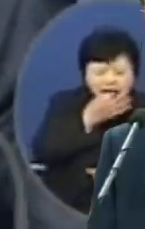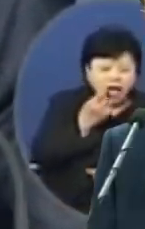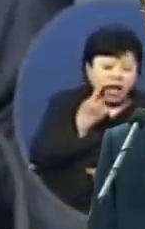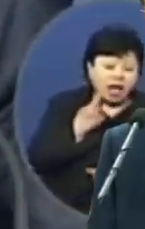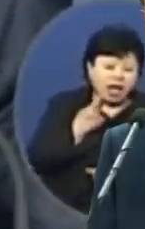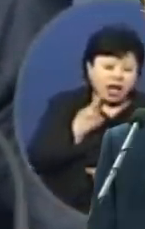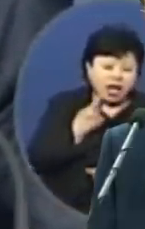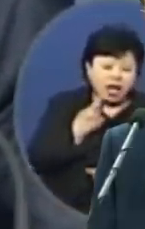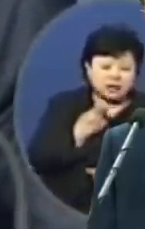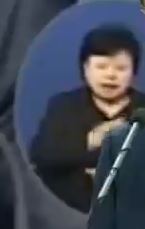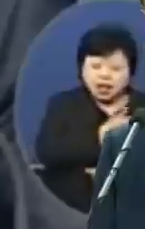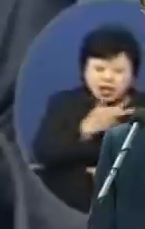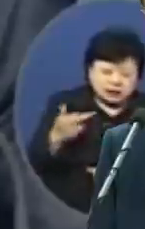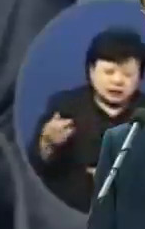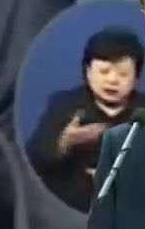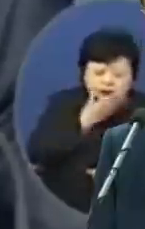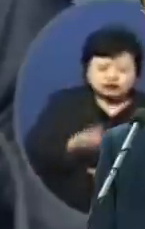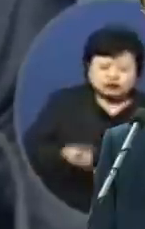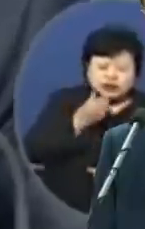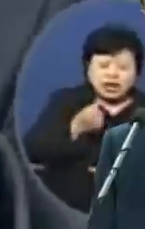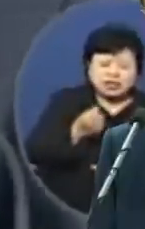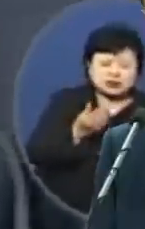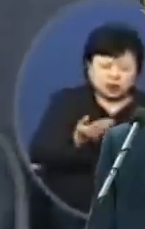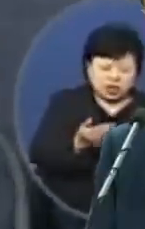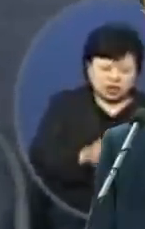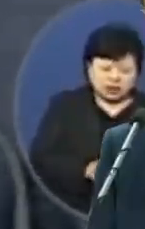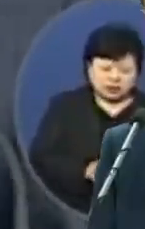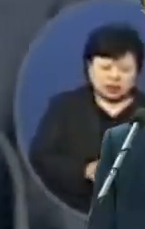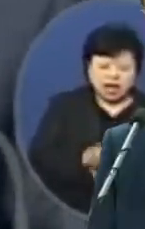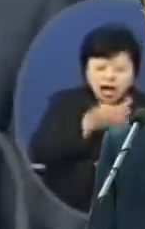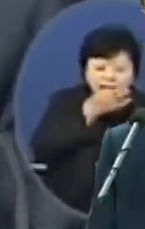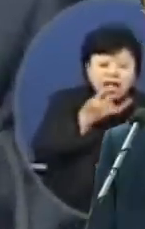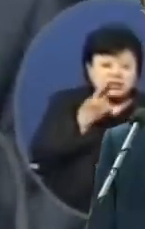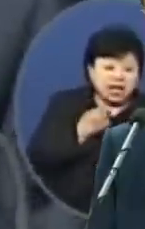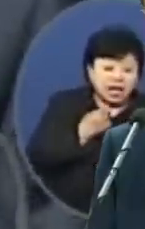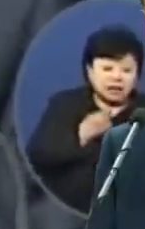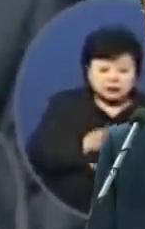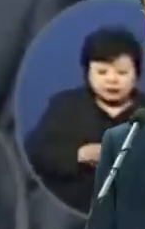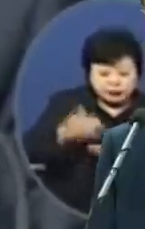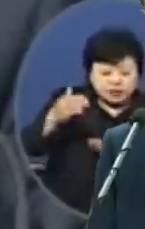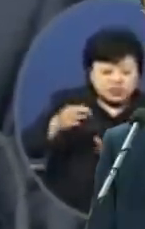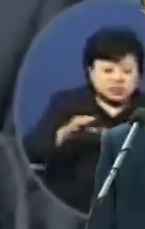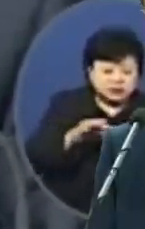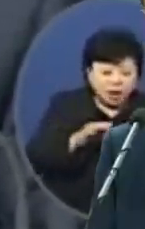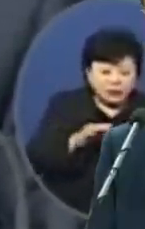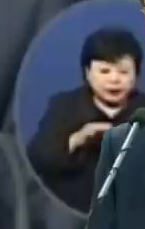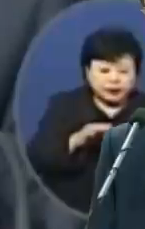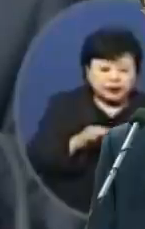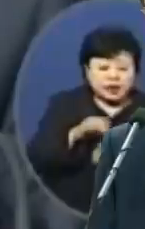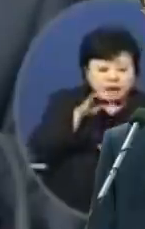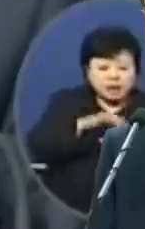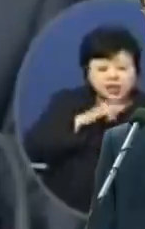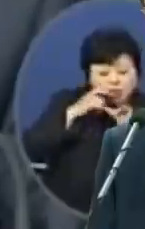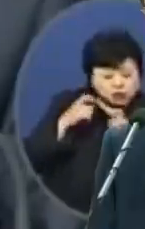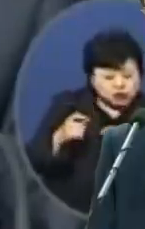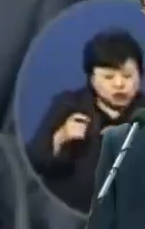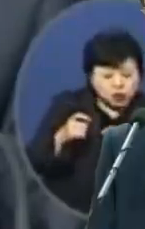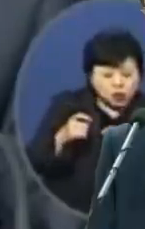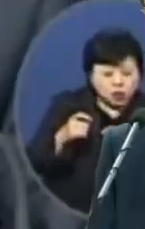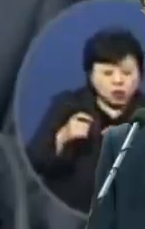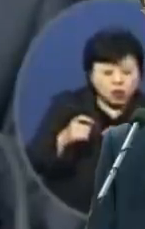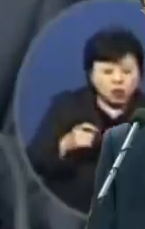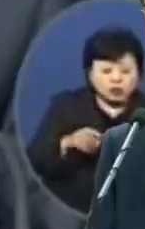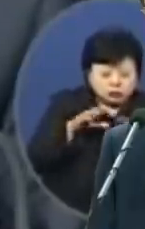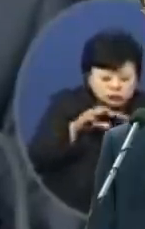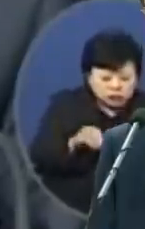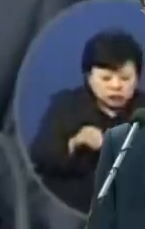탐심이 큰 불행을 가져오는 것입니다. 욕심과 탐심을 제껴버리면 여러분 마귀의 유혹이 여러분에게서